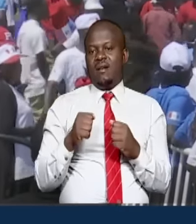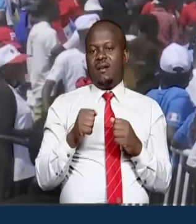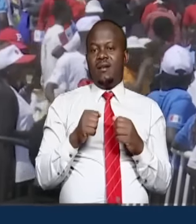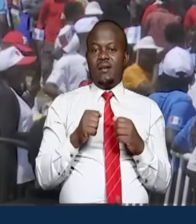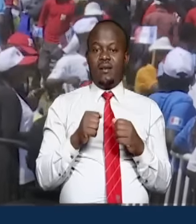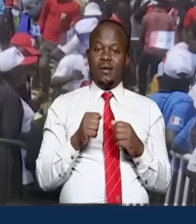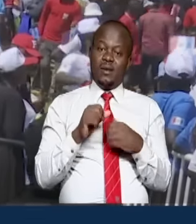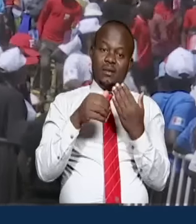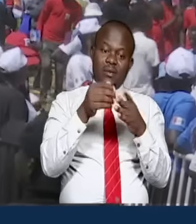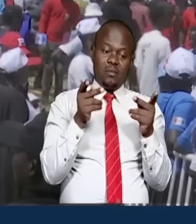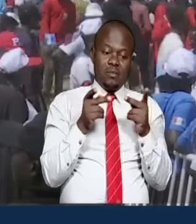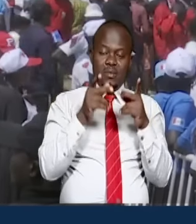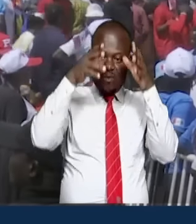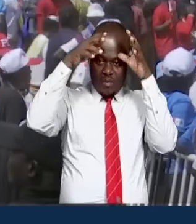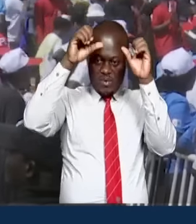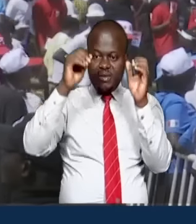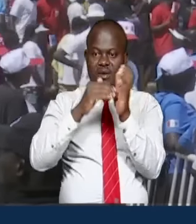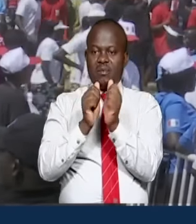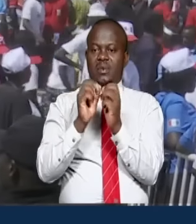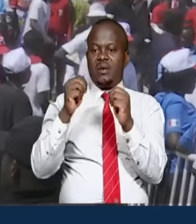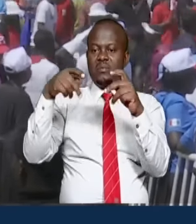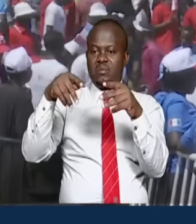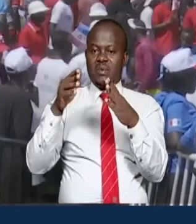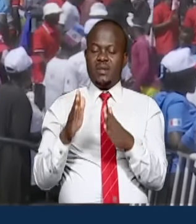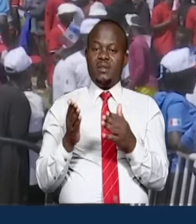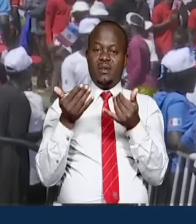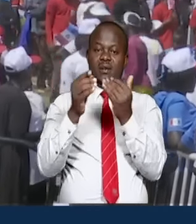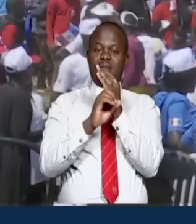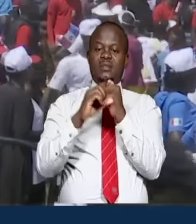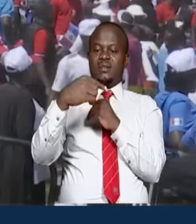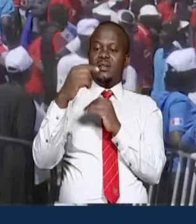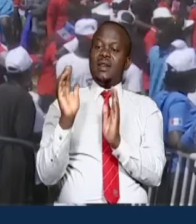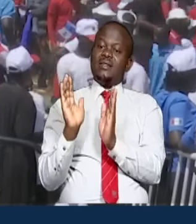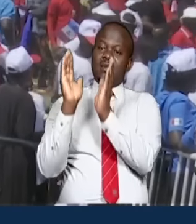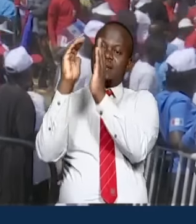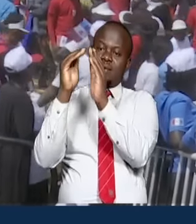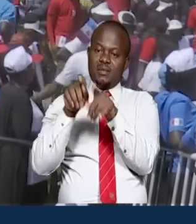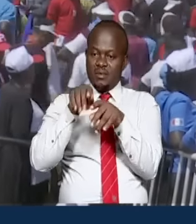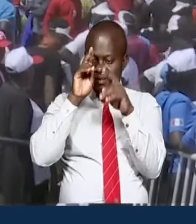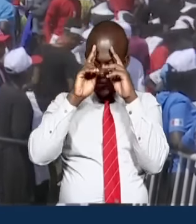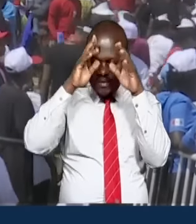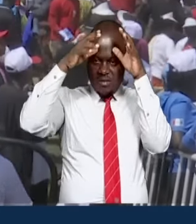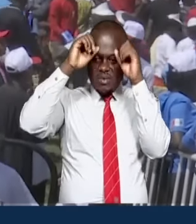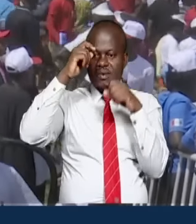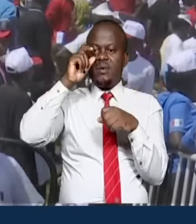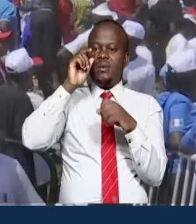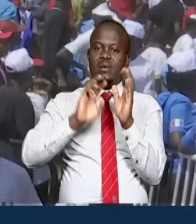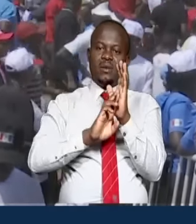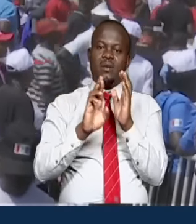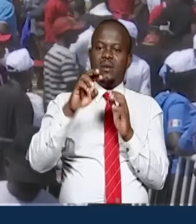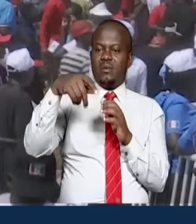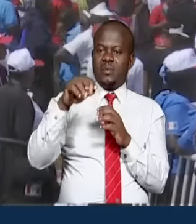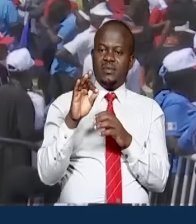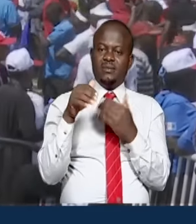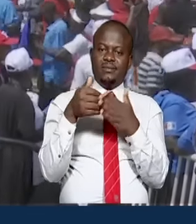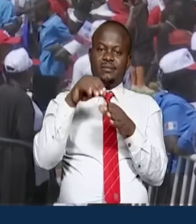baba ku mwanya wa perezida ndetse n'uwaba depute hano rero mu karere ka Gasabo nk'uko nyakubahwa Paul Kagame uhagarariye FPR muri